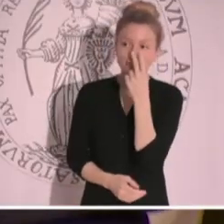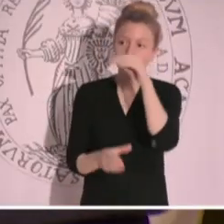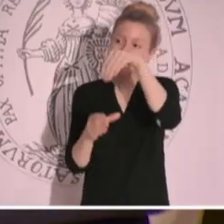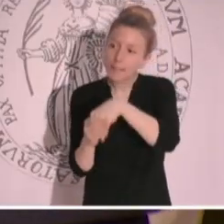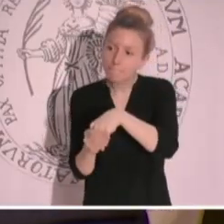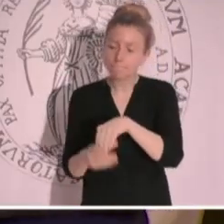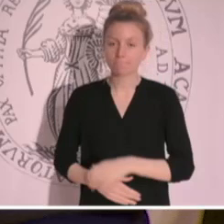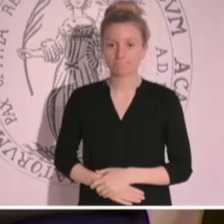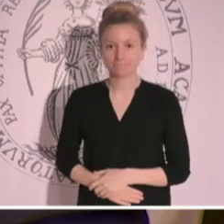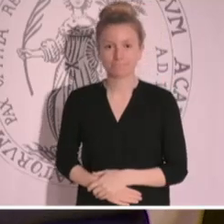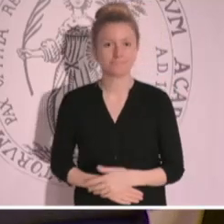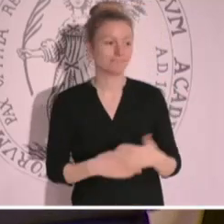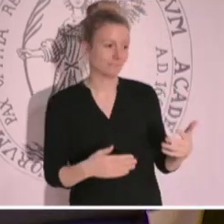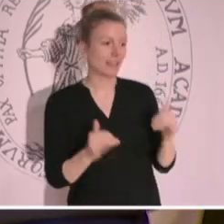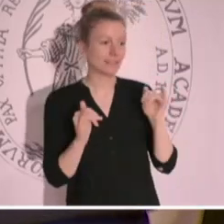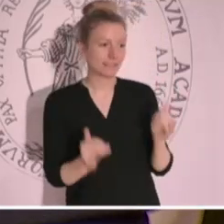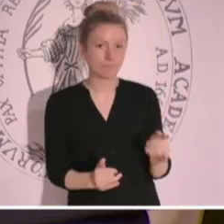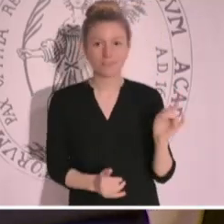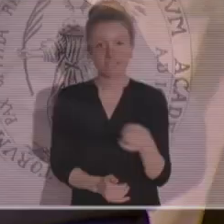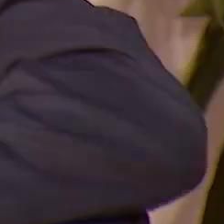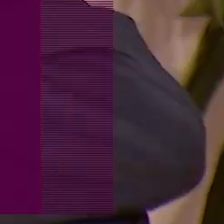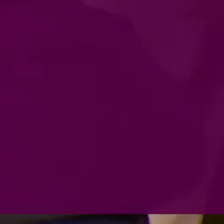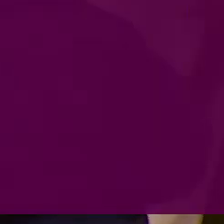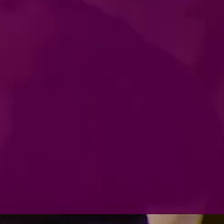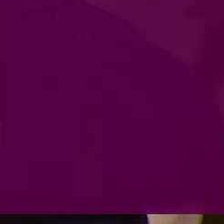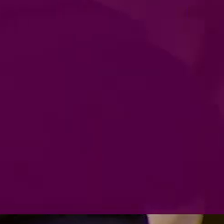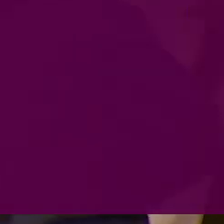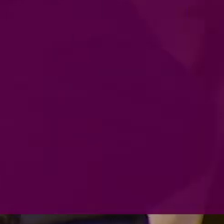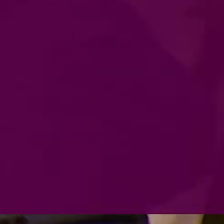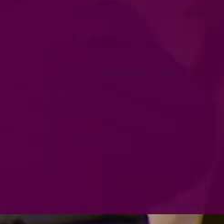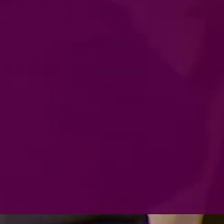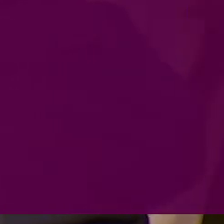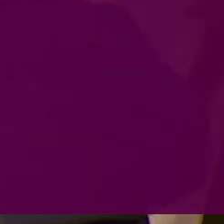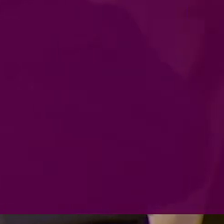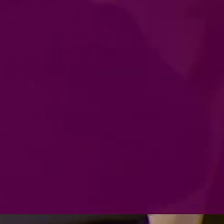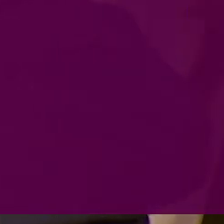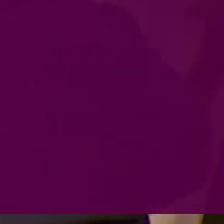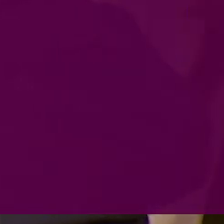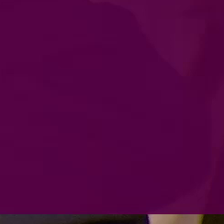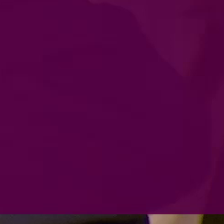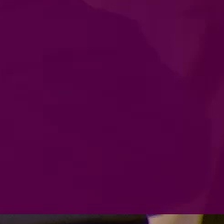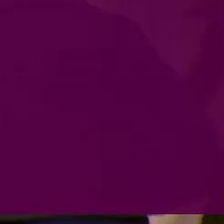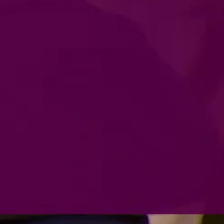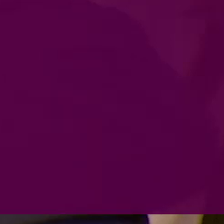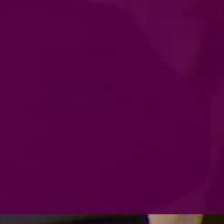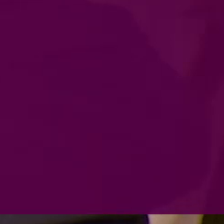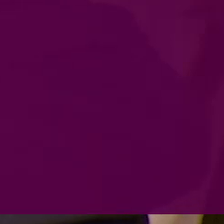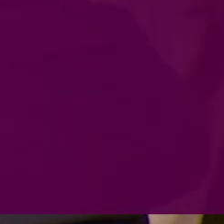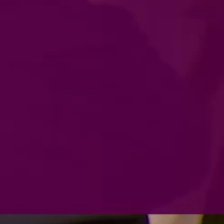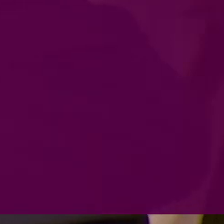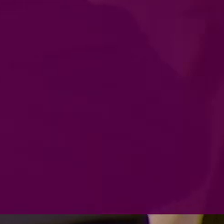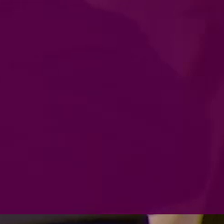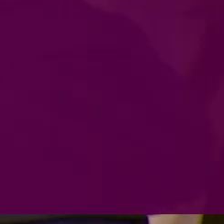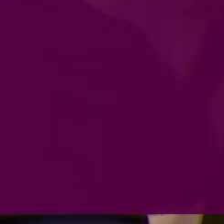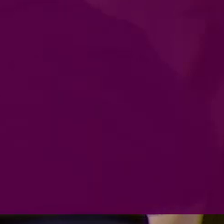auch zur Lebenswissenschaften. Herr Thierry hat es ja schon gesagt, wir kooperieren mit Mediziner, auch mit der MatNat-Fakultät. Und unsere Fakultät ist übrigens jetzt